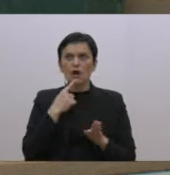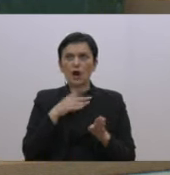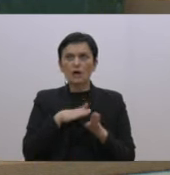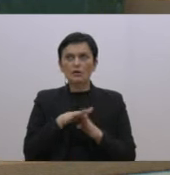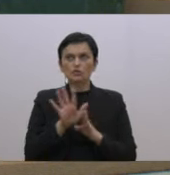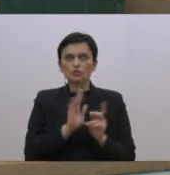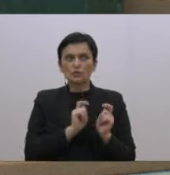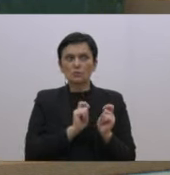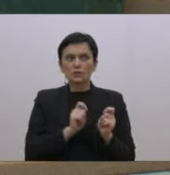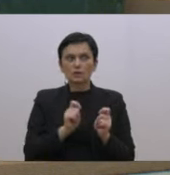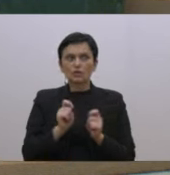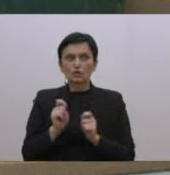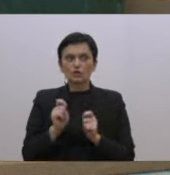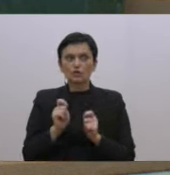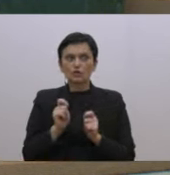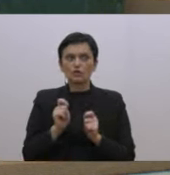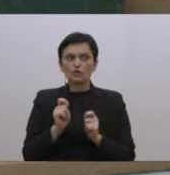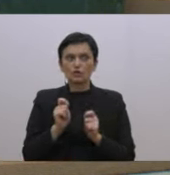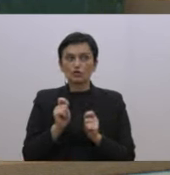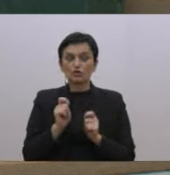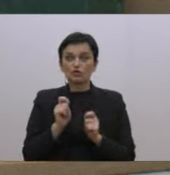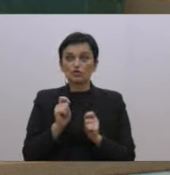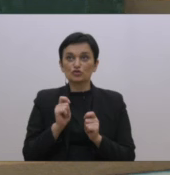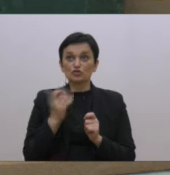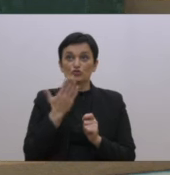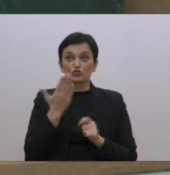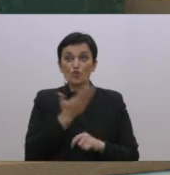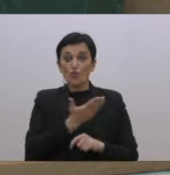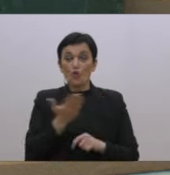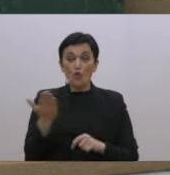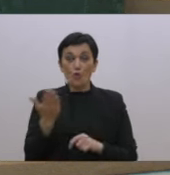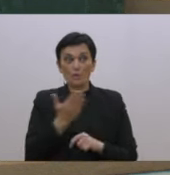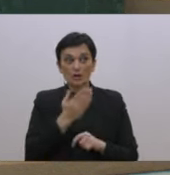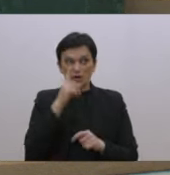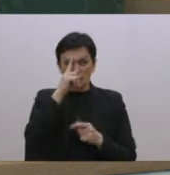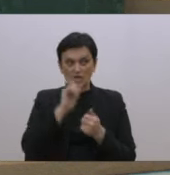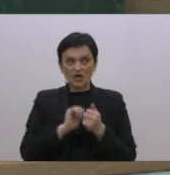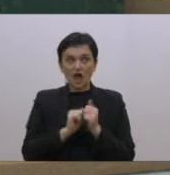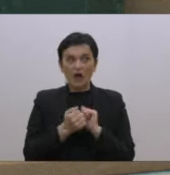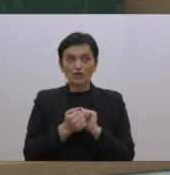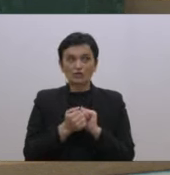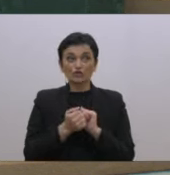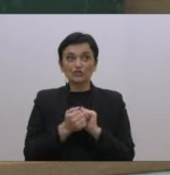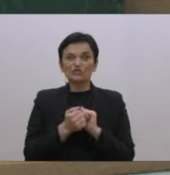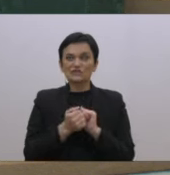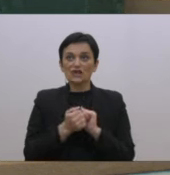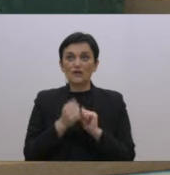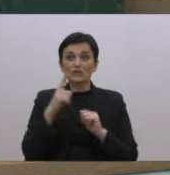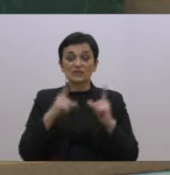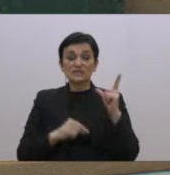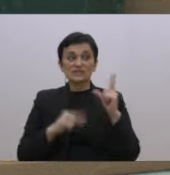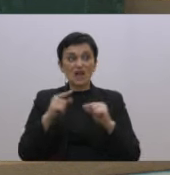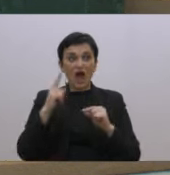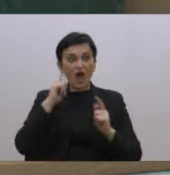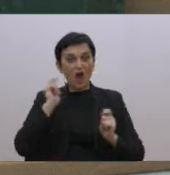მიენიჭა. ძვირფასო კოლეგებო, რომელიმე თქვენ გაგას თუ გახსოვთ აი ამ სტატისტიკაზე განგაში